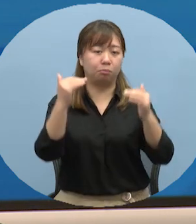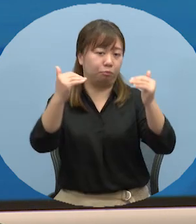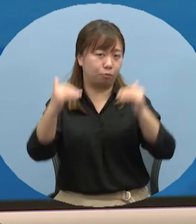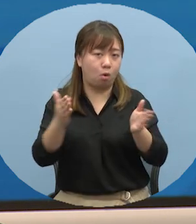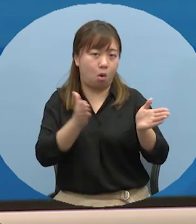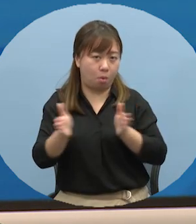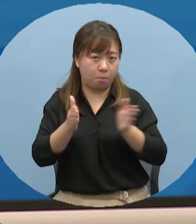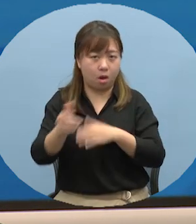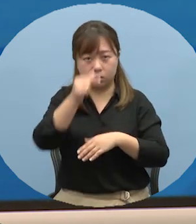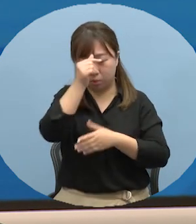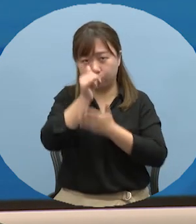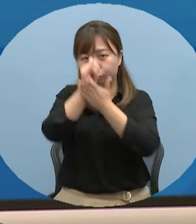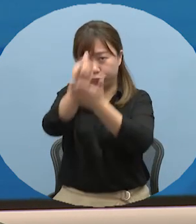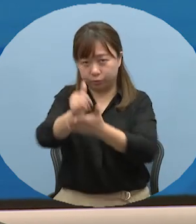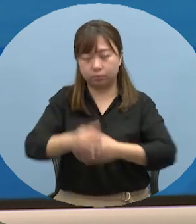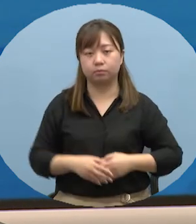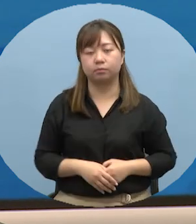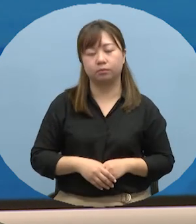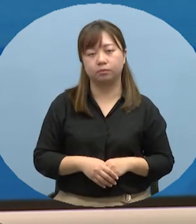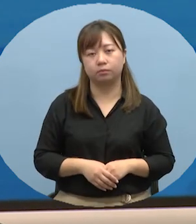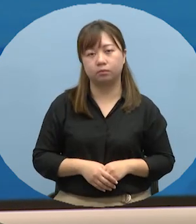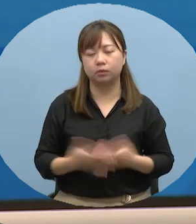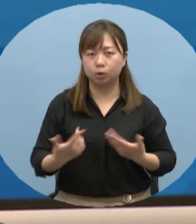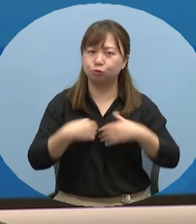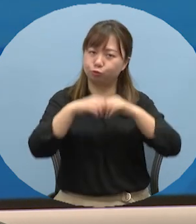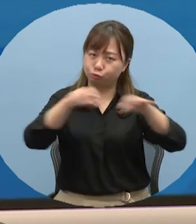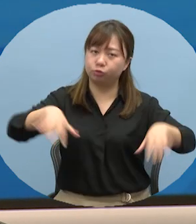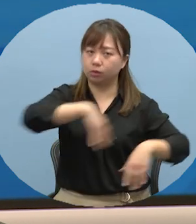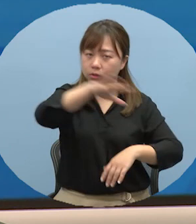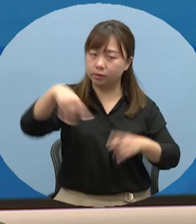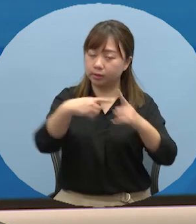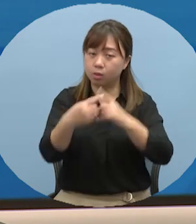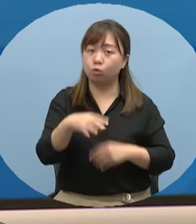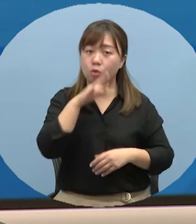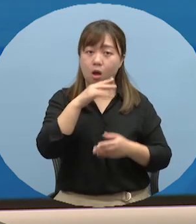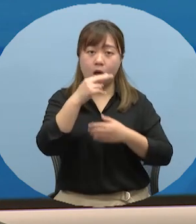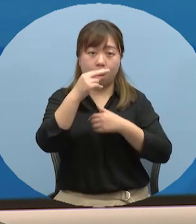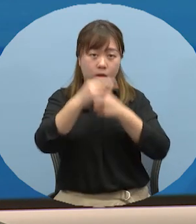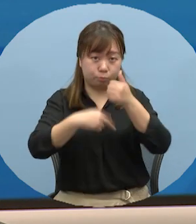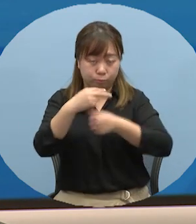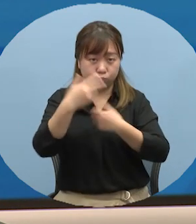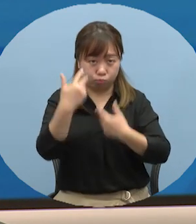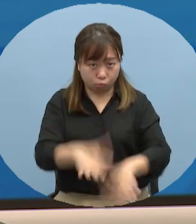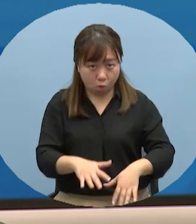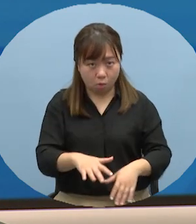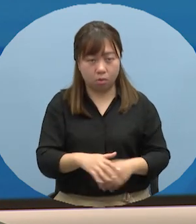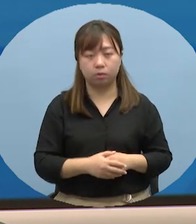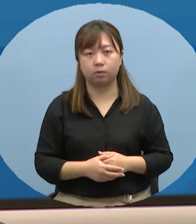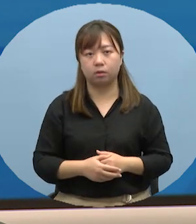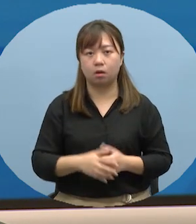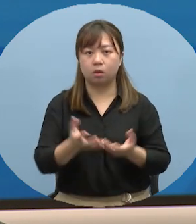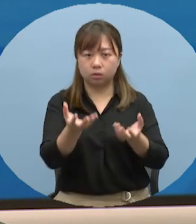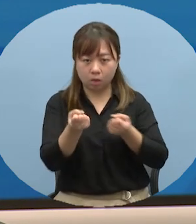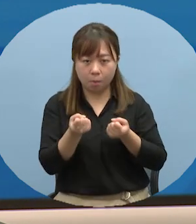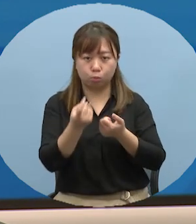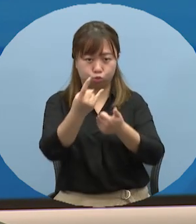院。我希望呼籲市民，如果你係做完社區檢測之後，收到 SMS 短